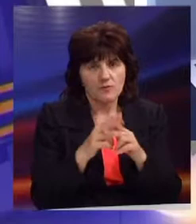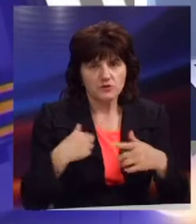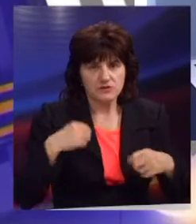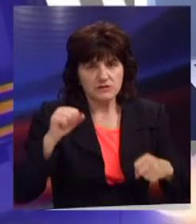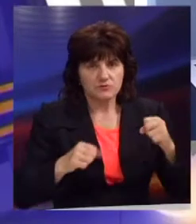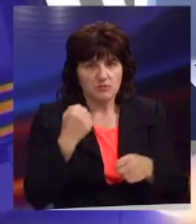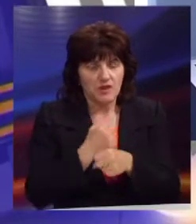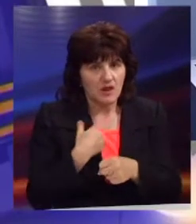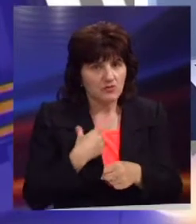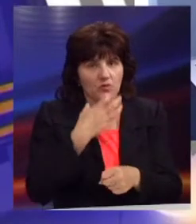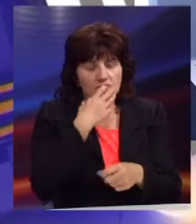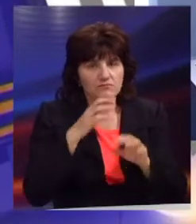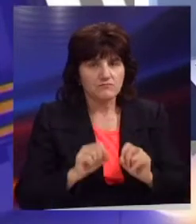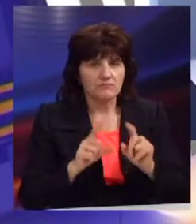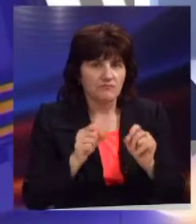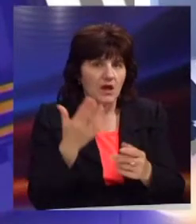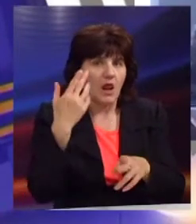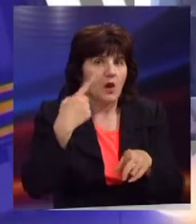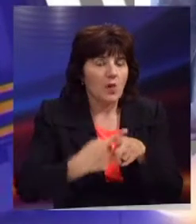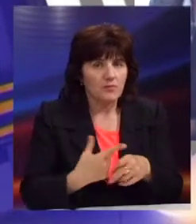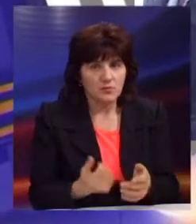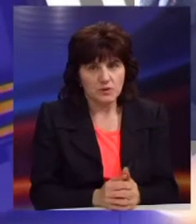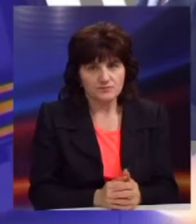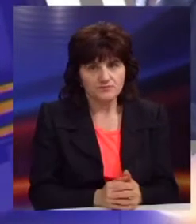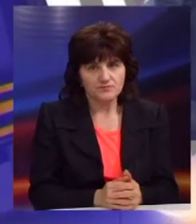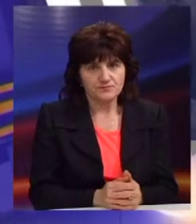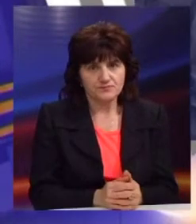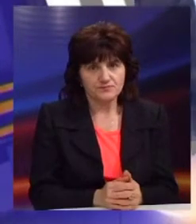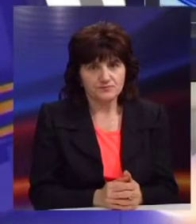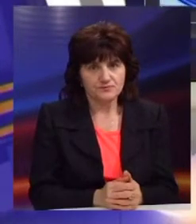vašim sposobnostima, ako treba i po nekoliko puta.